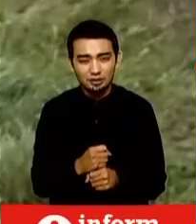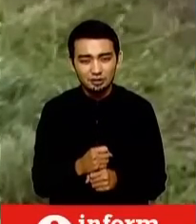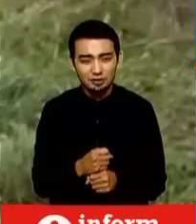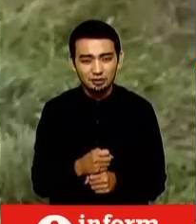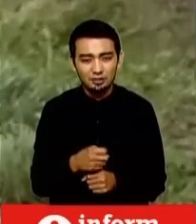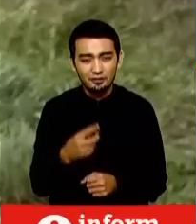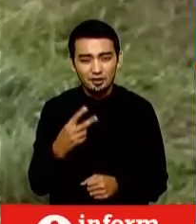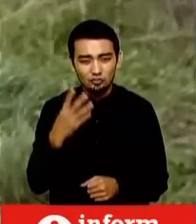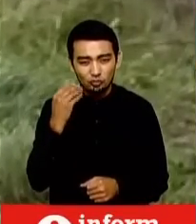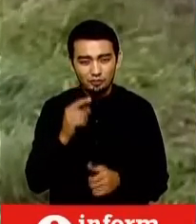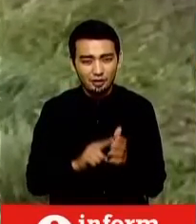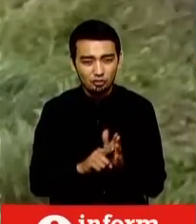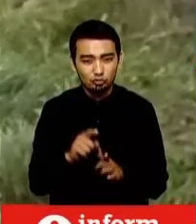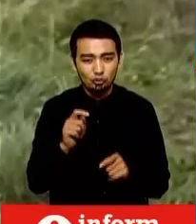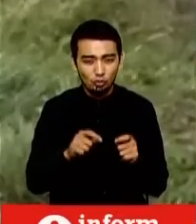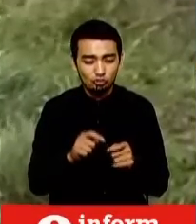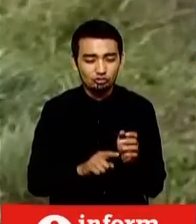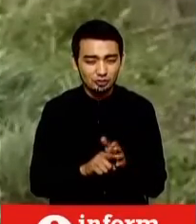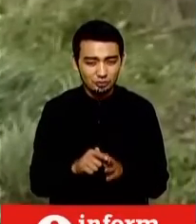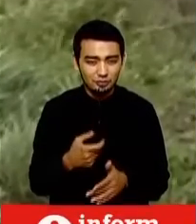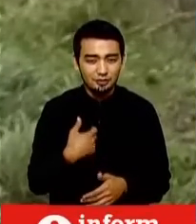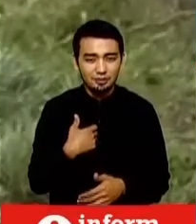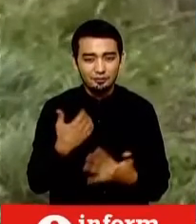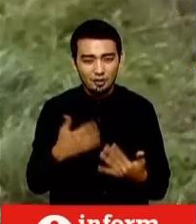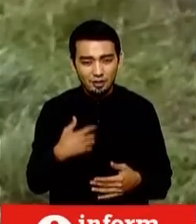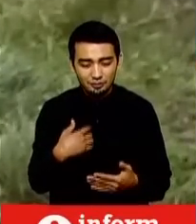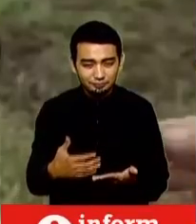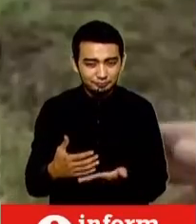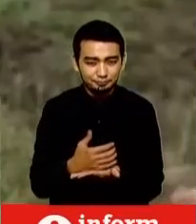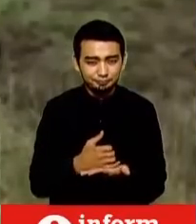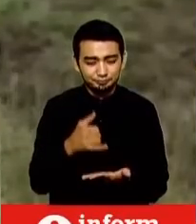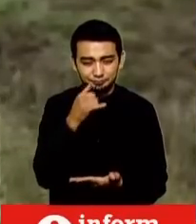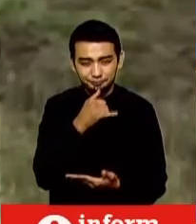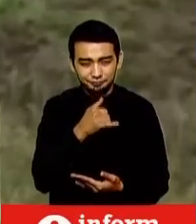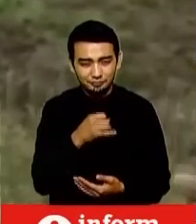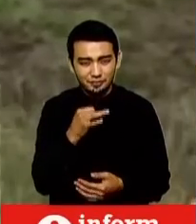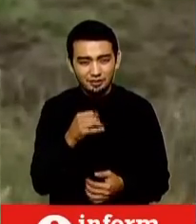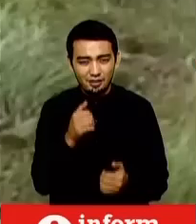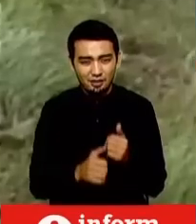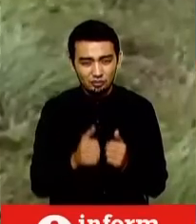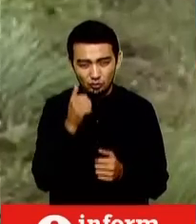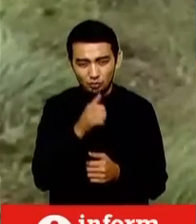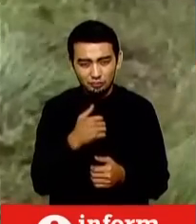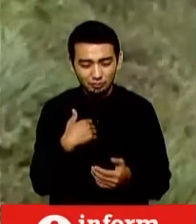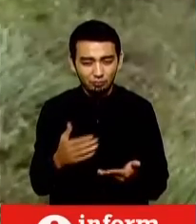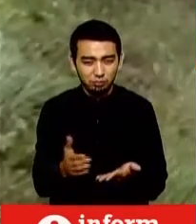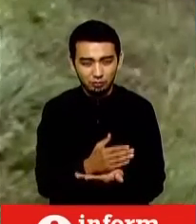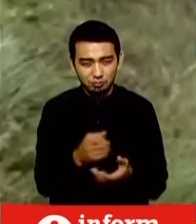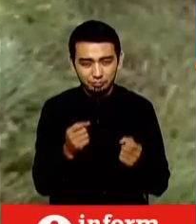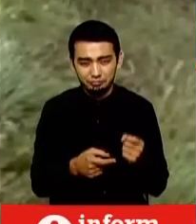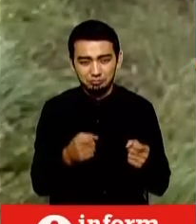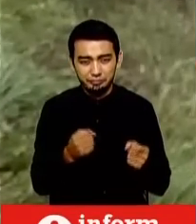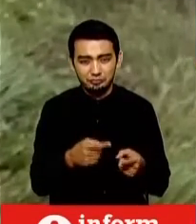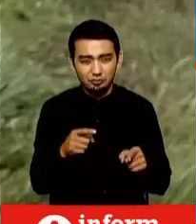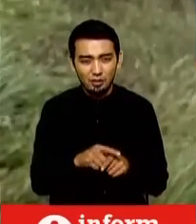20-сынан бастап мінекей жаңбырдар жүріп отыр. Егінді жинай алмай жатырық. Жыл сайын списывать деп отыр. Бізге ешқандай көмек жоқ одан.